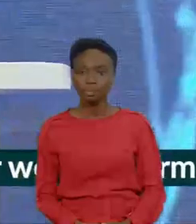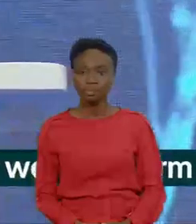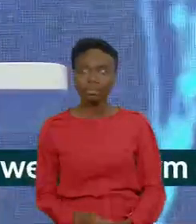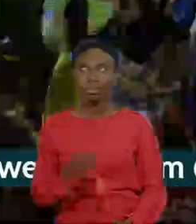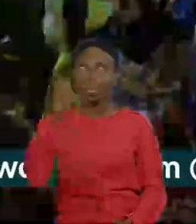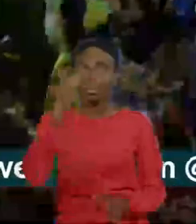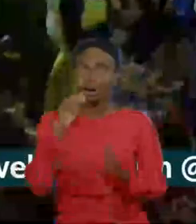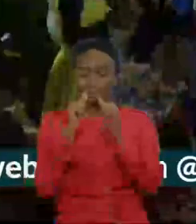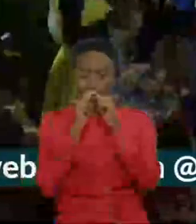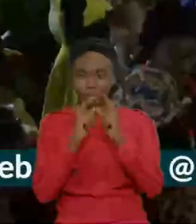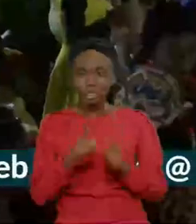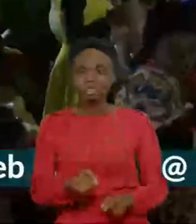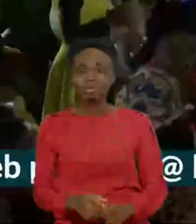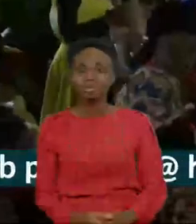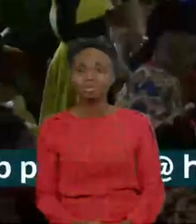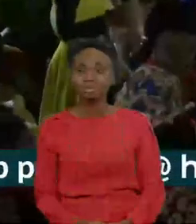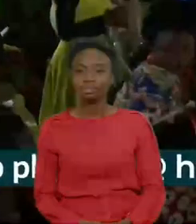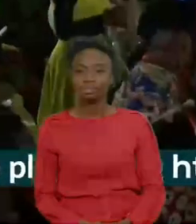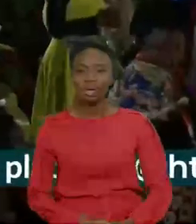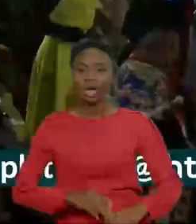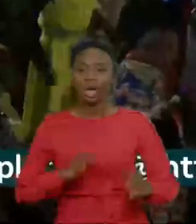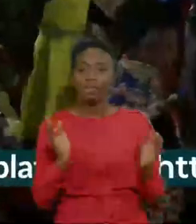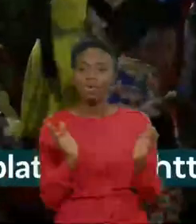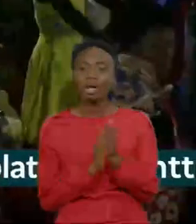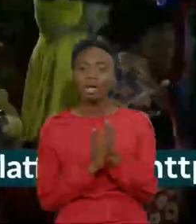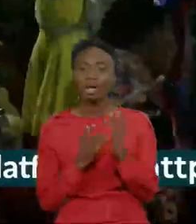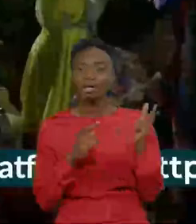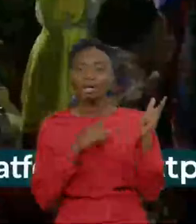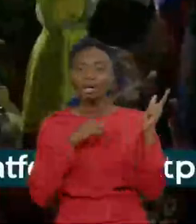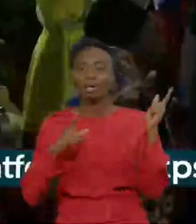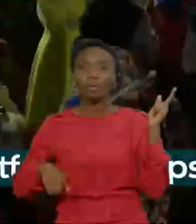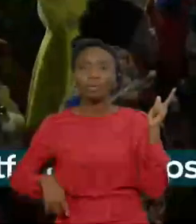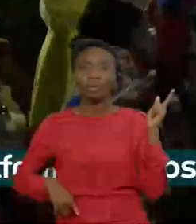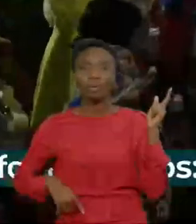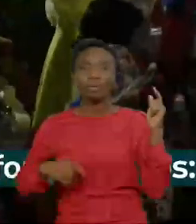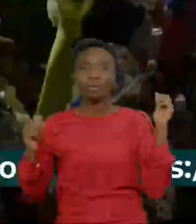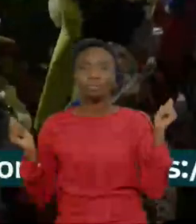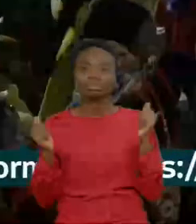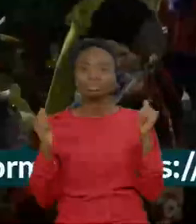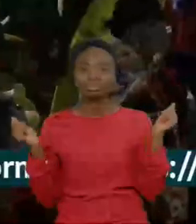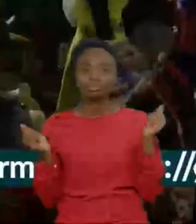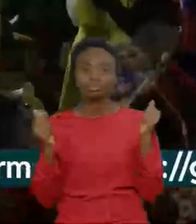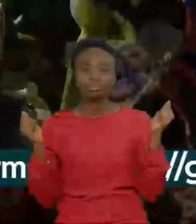Que le Seigneur vous bénisse. Gloire à Dieu.